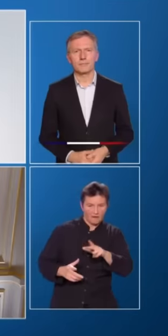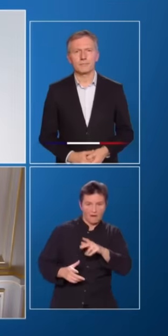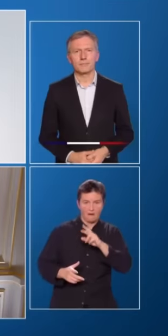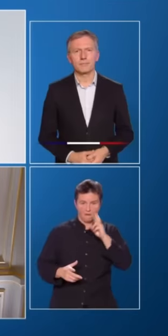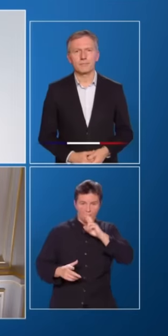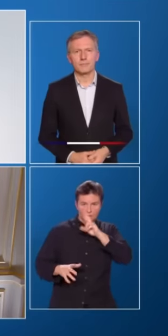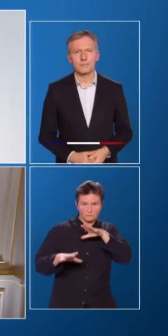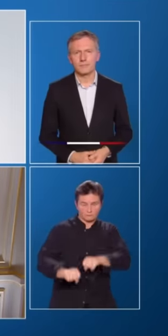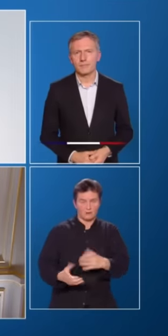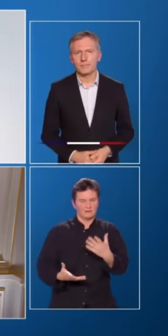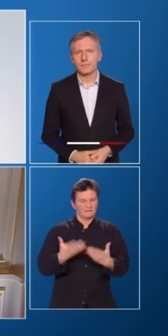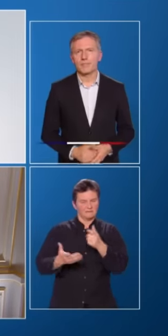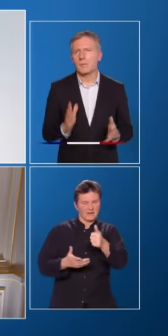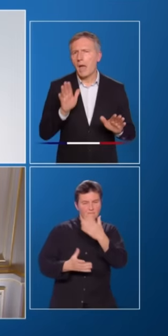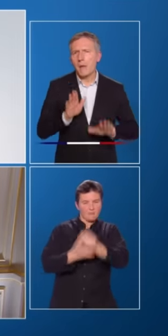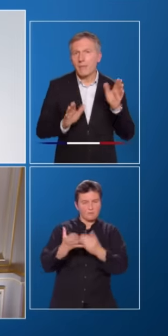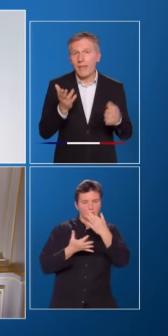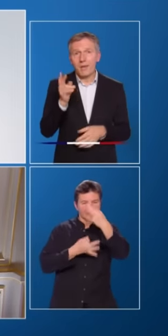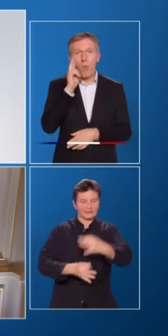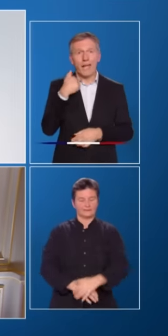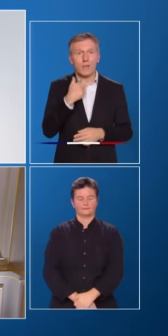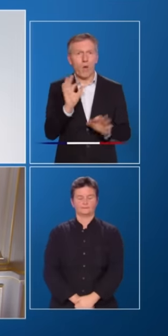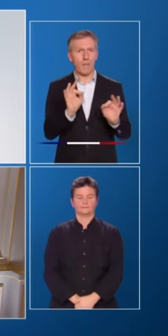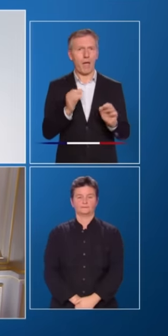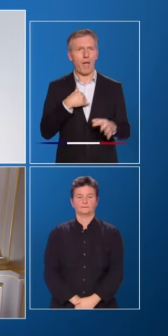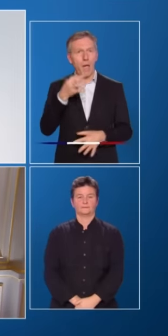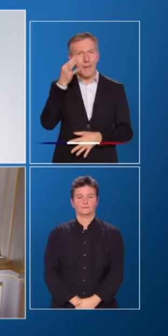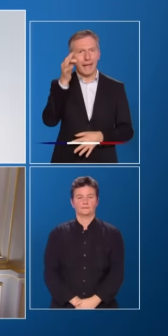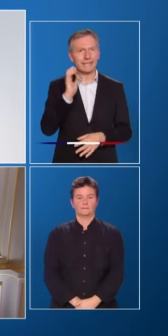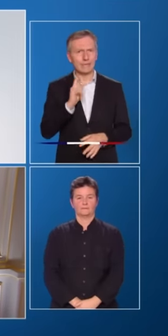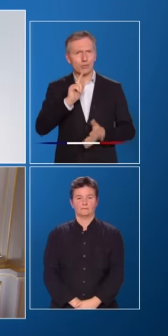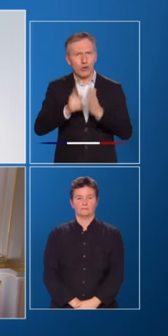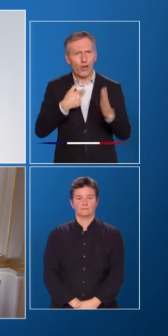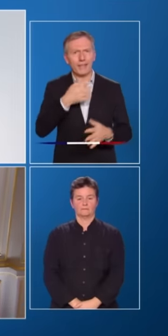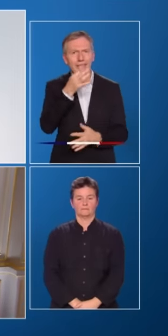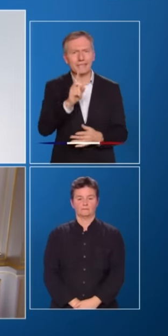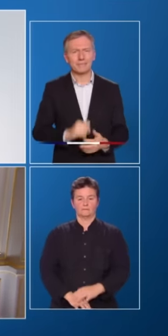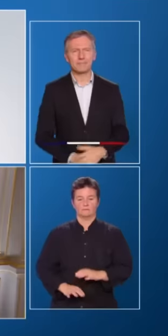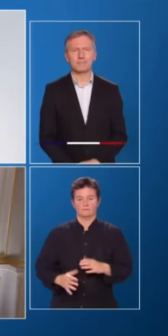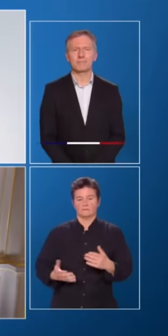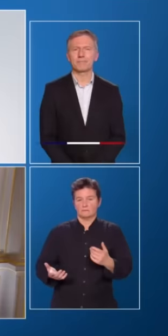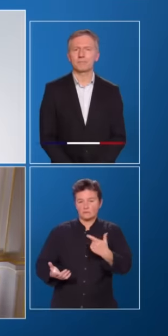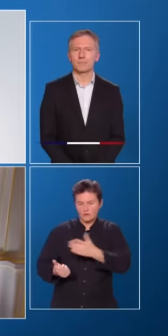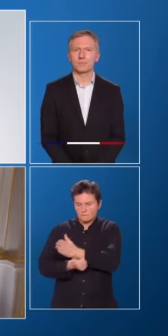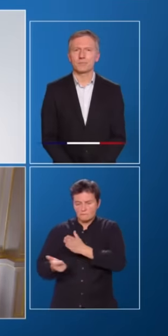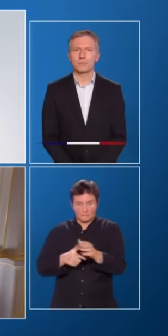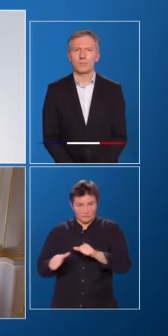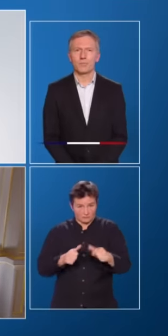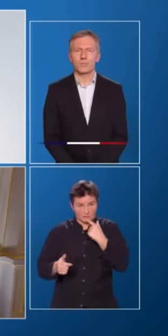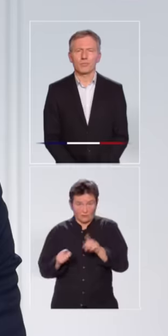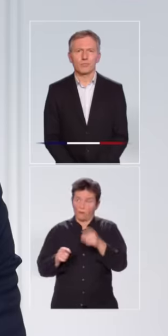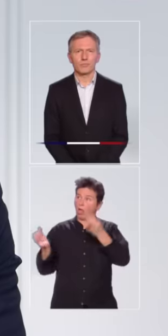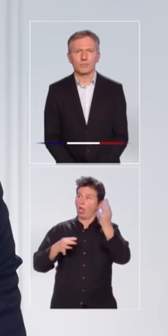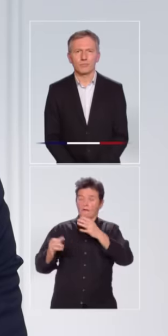n'avez pas été précis sur ce point-là. Mais peut-être j'ai raison de ne pas être précis. Et je vous le redis. Mais les deux conditions que je viens d'évoquer relèvent de la science-fiction ou ce sont